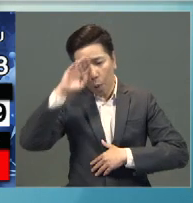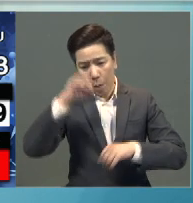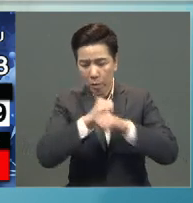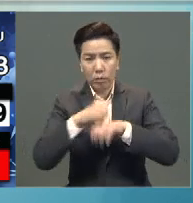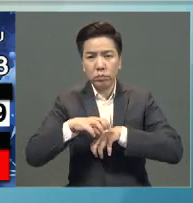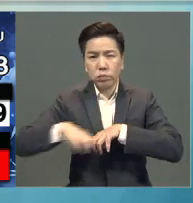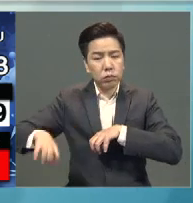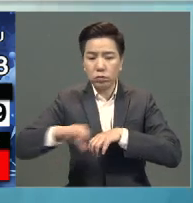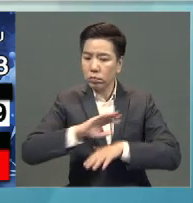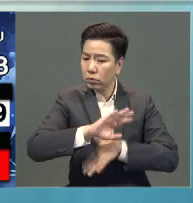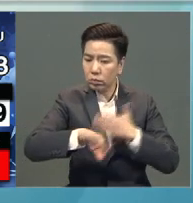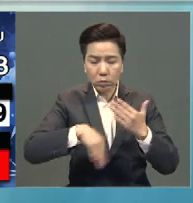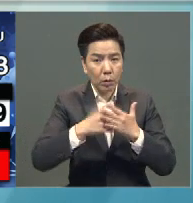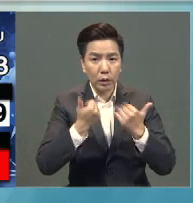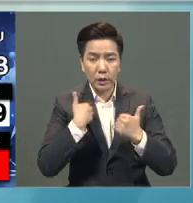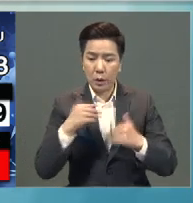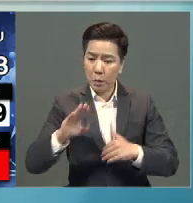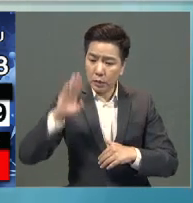นะครับทางด้านเรื่องของอนามัยนะครับผมอนามัยกรมควบคุมโรคอันนี้ชัดเจนอยู่ทั้งหมดเลยสบศ.ก็ร่วมกับทางด้านเอกชนกรมวิทยาศาสตร์การแพทย์ก็วางแลปไว้ตรวจทั้งประเทศหมดแล้วทั้งยาอยก็มาเน้นย้ำพูดมีครบหมดครับ